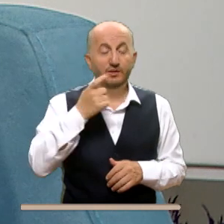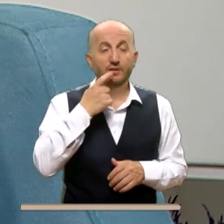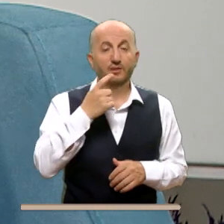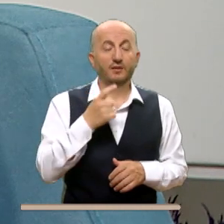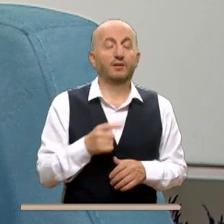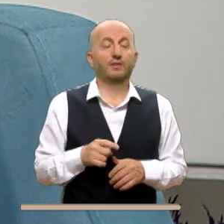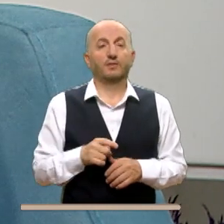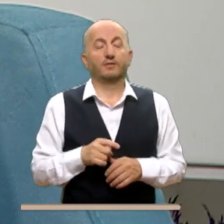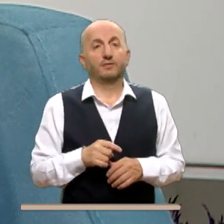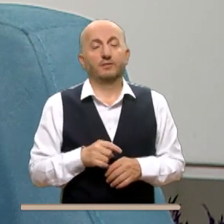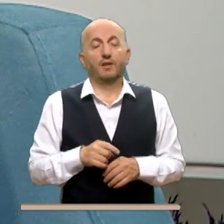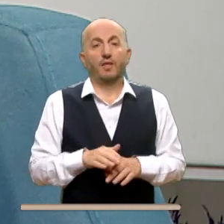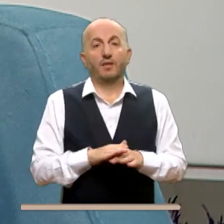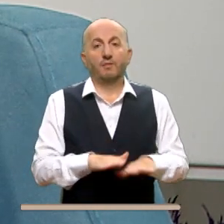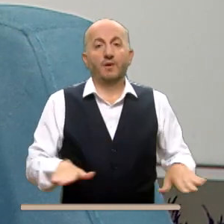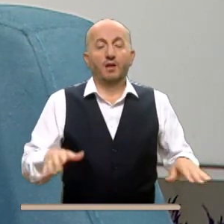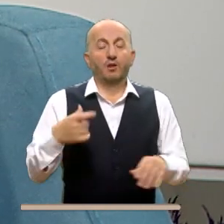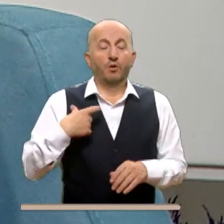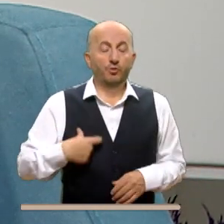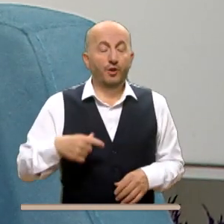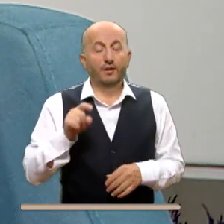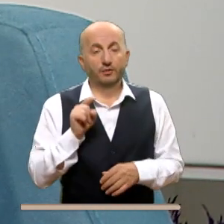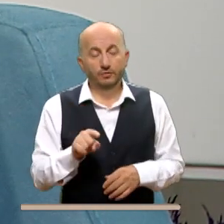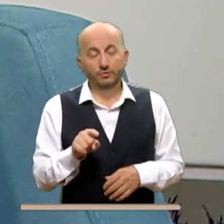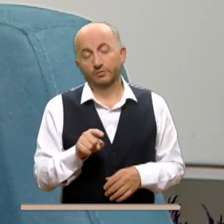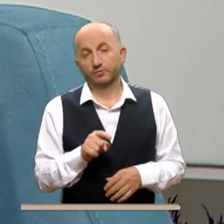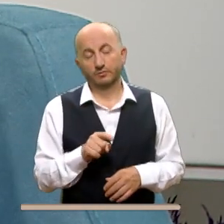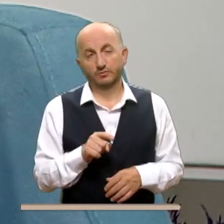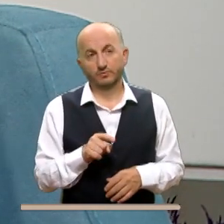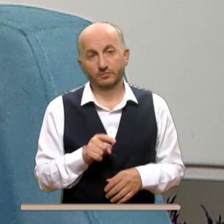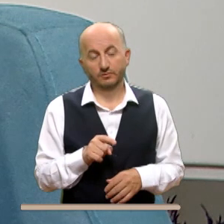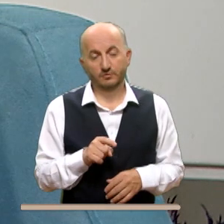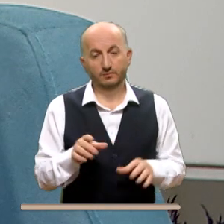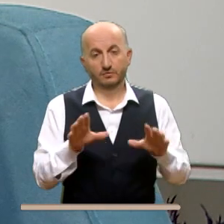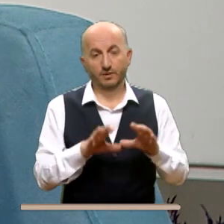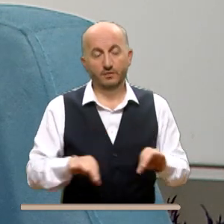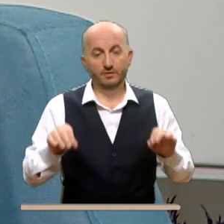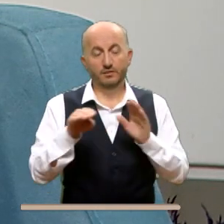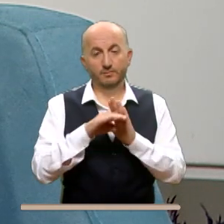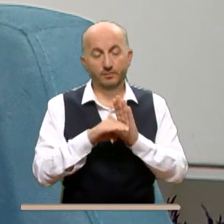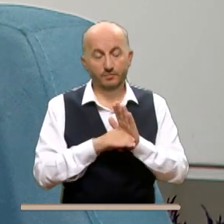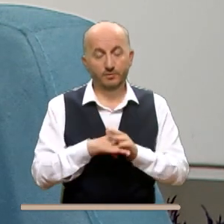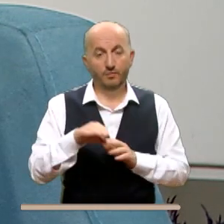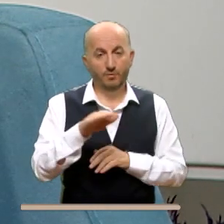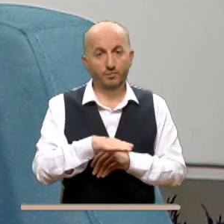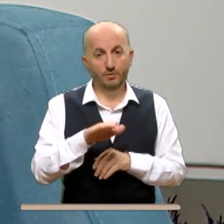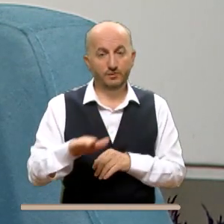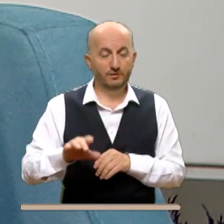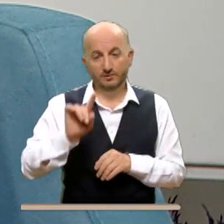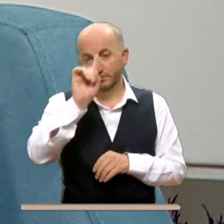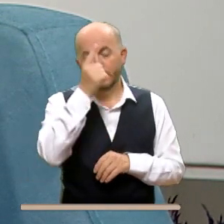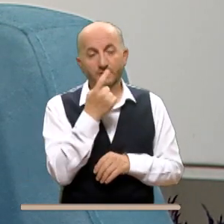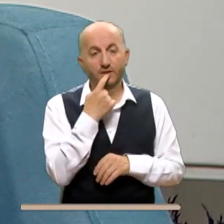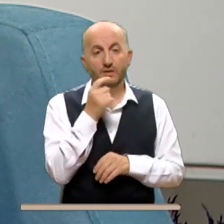Hazırlık programlarımızın temel özelliği şu, onu özellikle vurgulamak isterim. Hazırlık programlarımız öğrencilerimize sadece dil